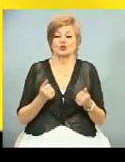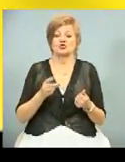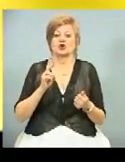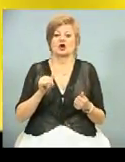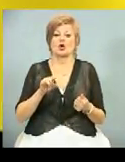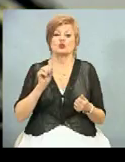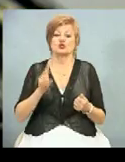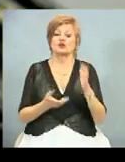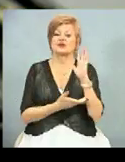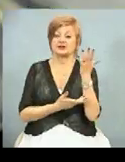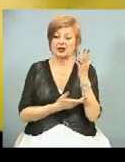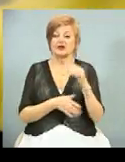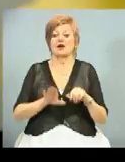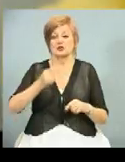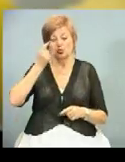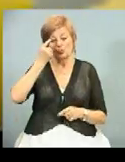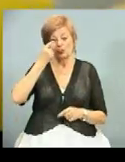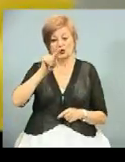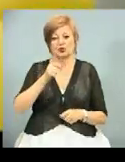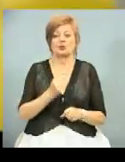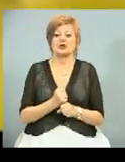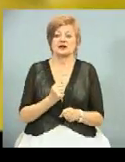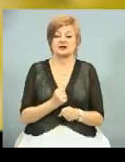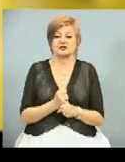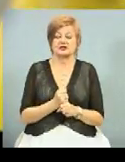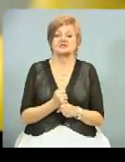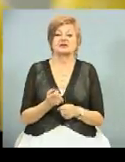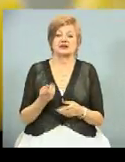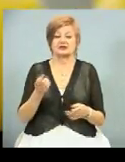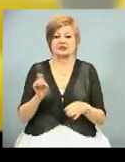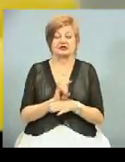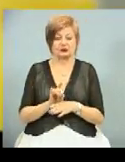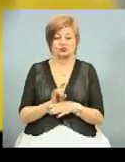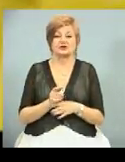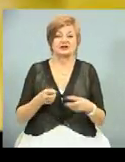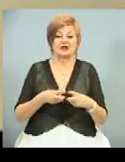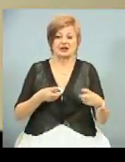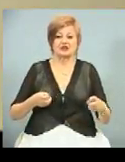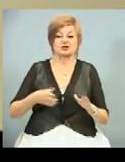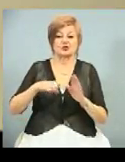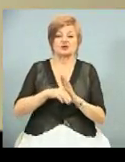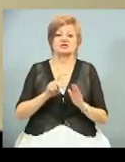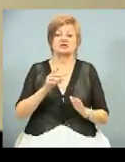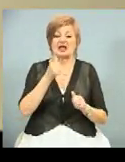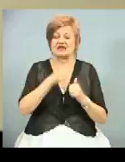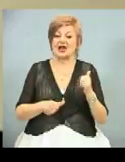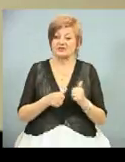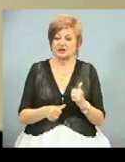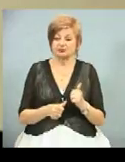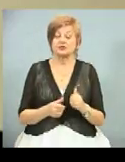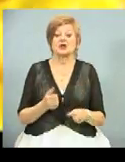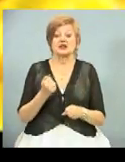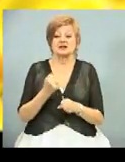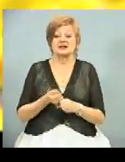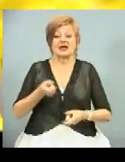каучукового дерева. Пізніше вигадали спосіб виготовлення синтетичної гуми, до складу якої входить нафта. Для